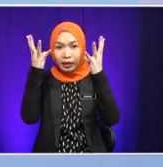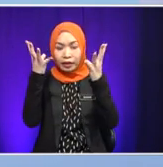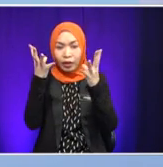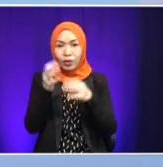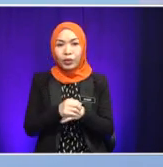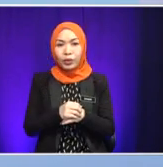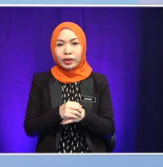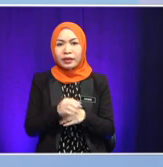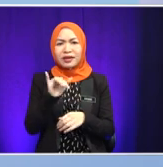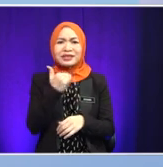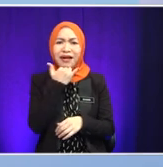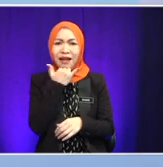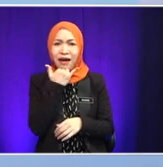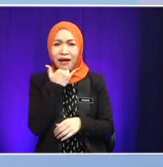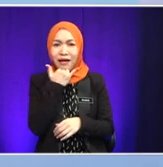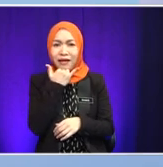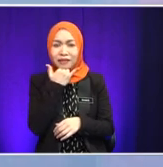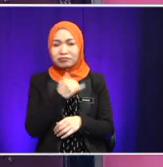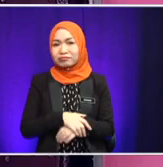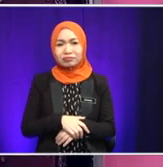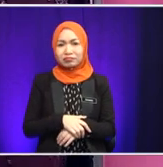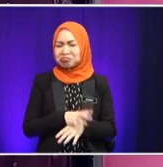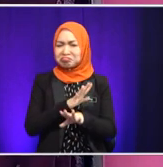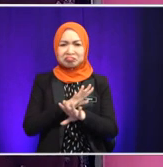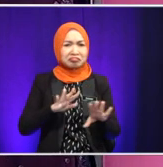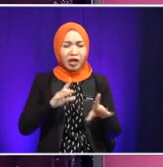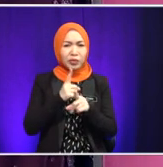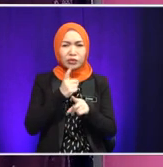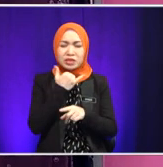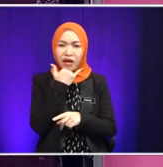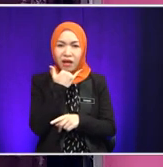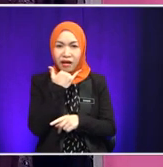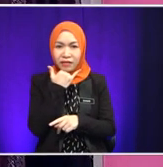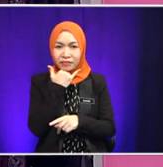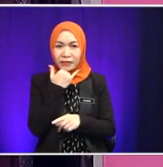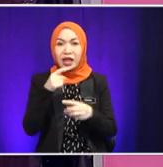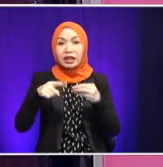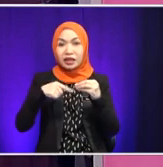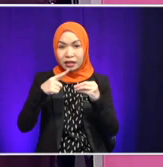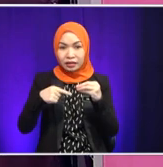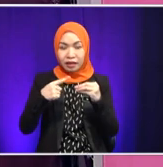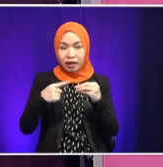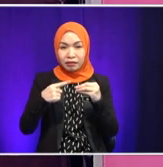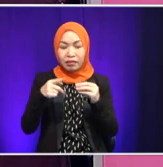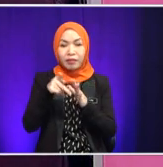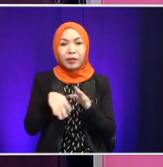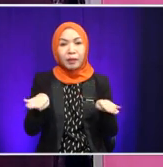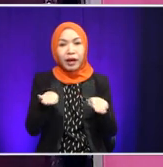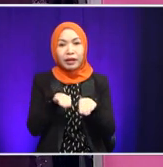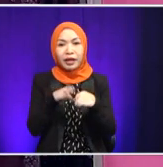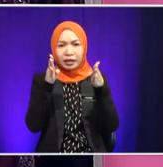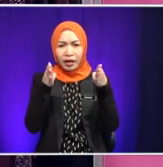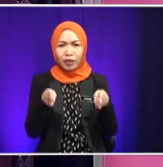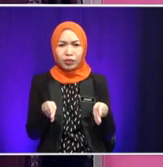dengan penyebaran maklumat palsu tentang berbagai kaum masalahnya contohnya Dengan menyebarkan isu Sensitif ya seperti